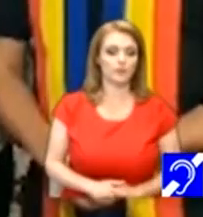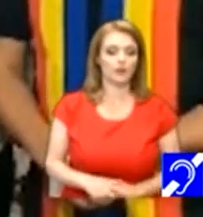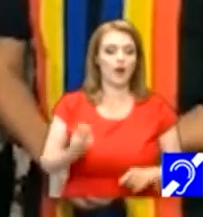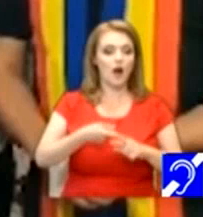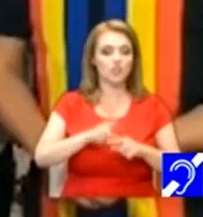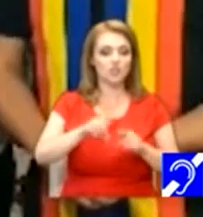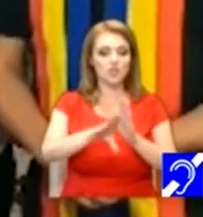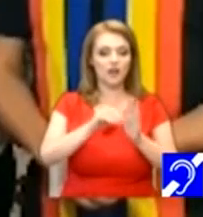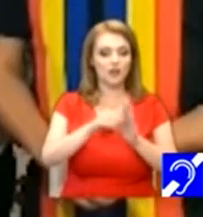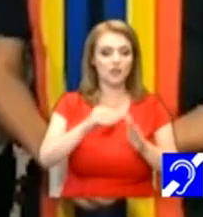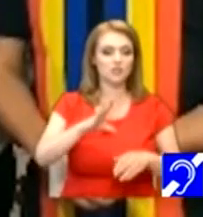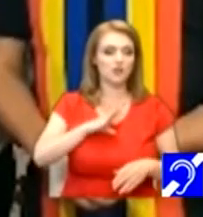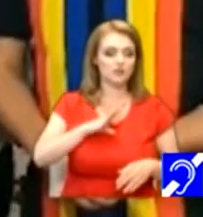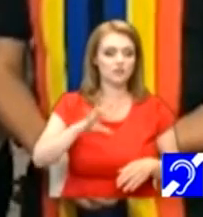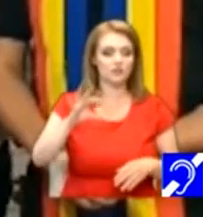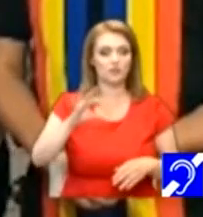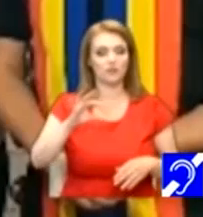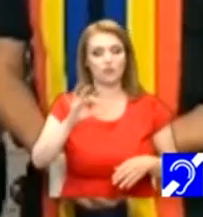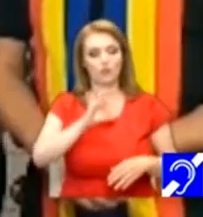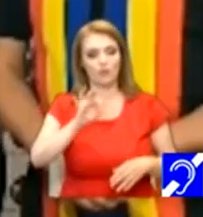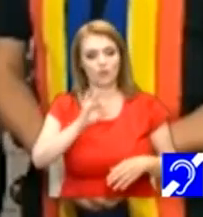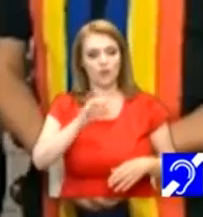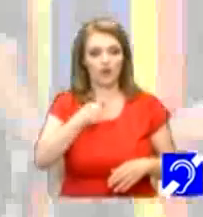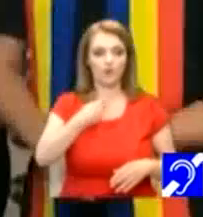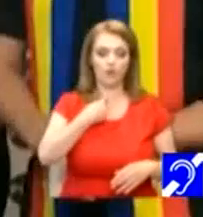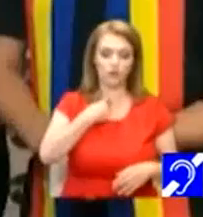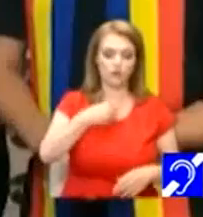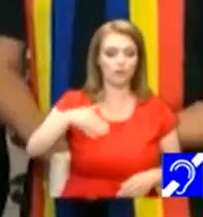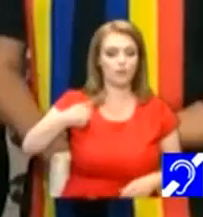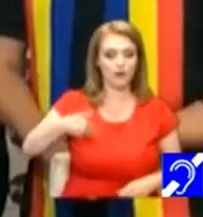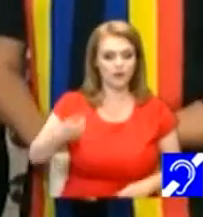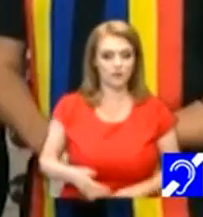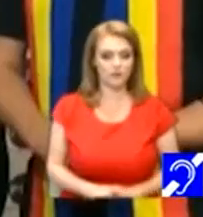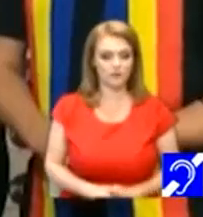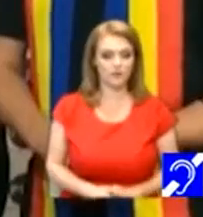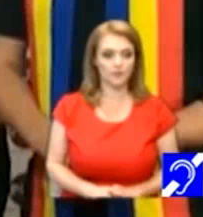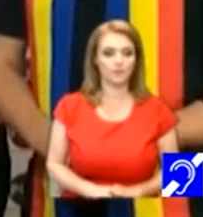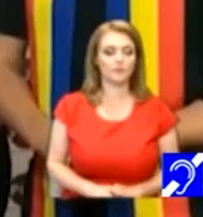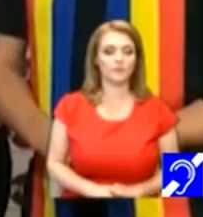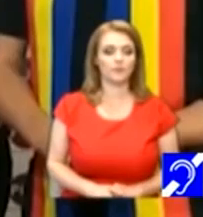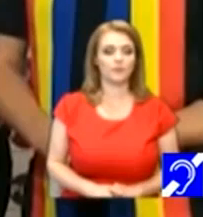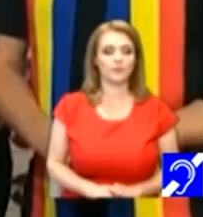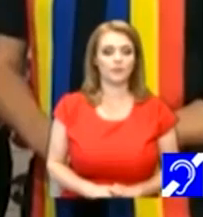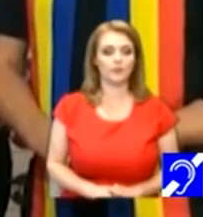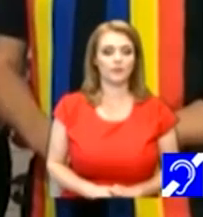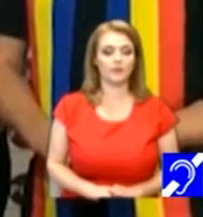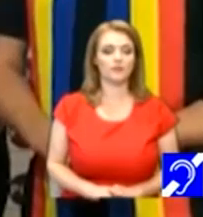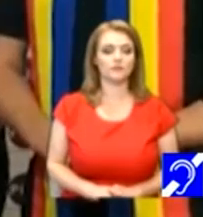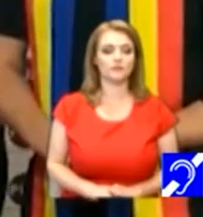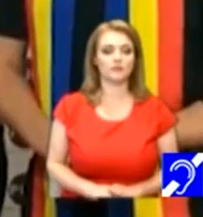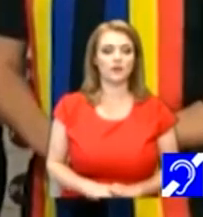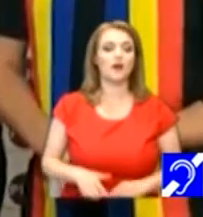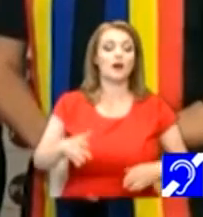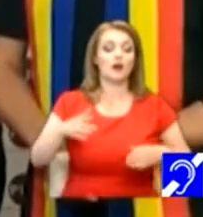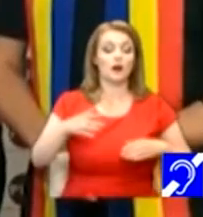Aceste alegeri au fost despre manipulare, despre votul util, bula galbenă se va sparge și voi cu toții vă